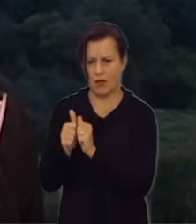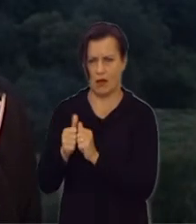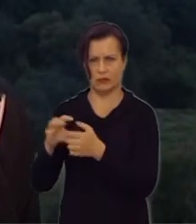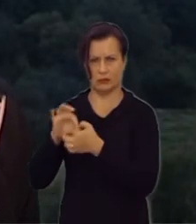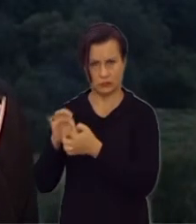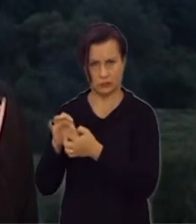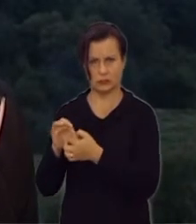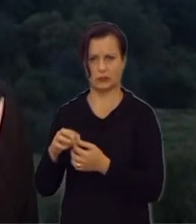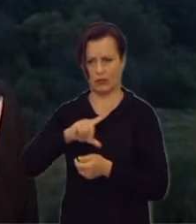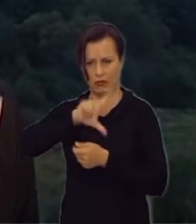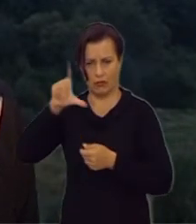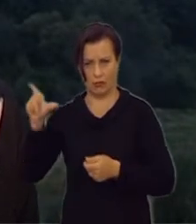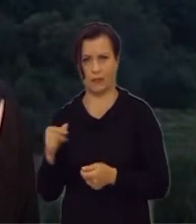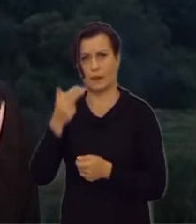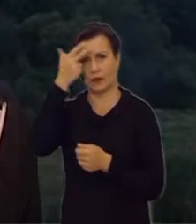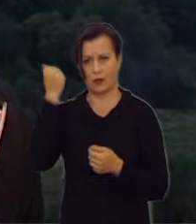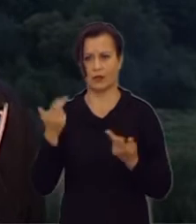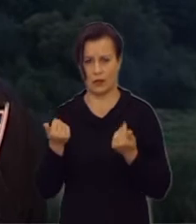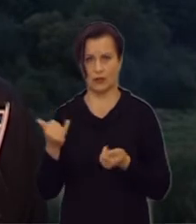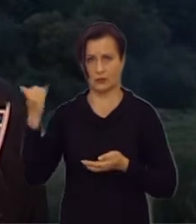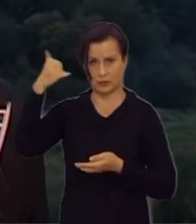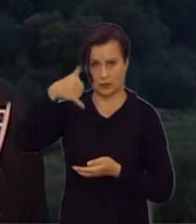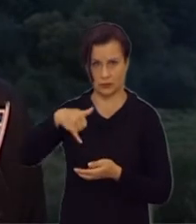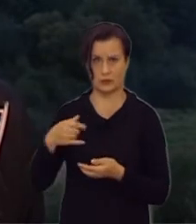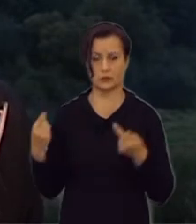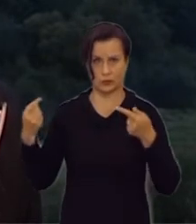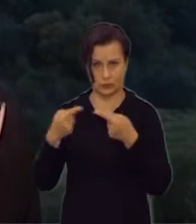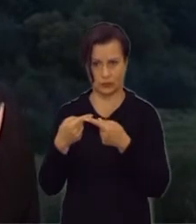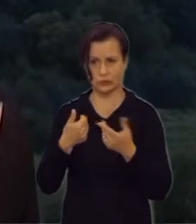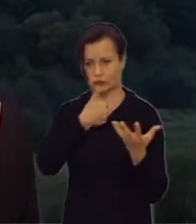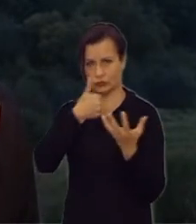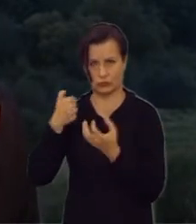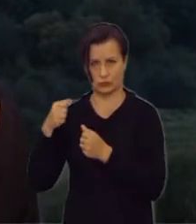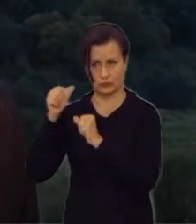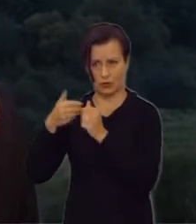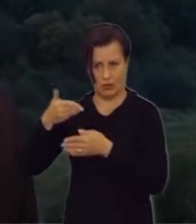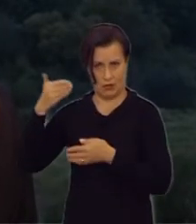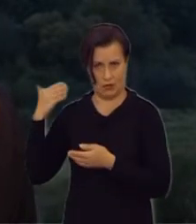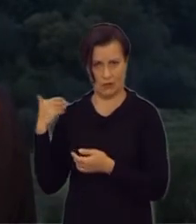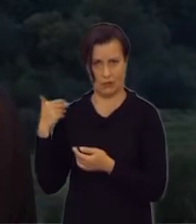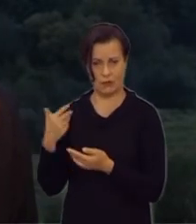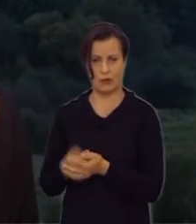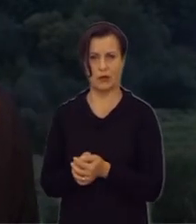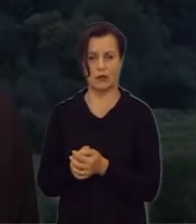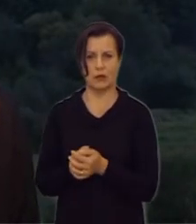nes lietuviai, kad ir priėmė tą krikštą prieš 600 metų, bet dar